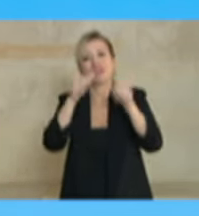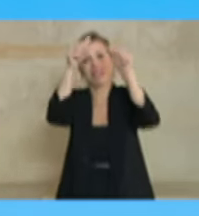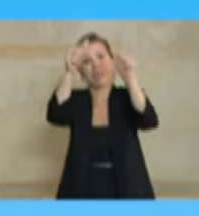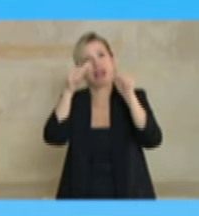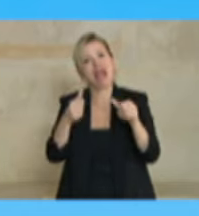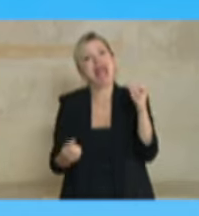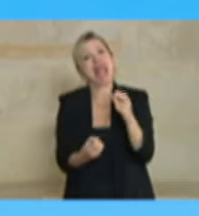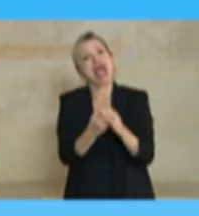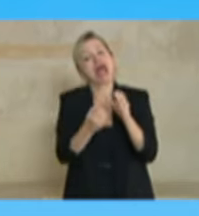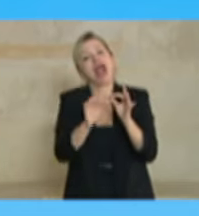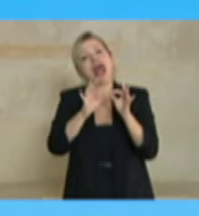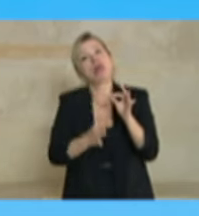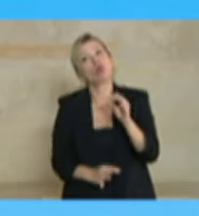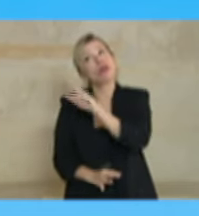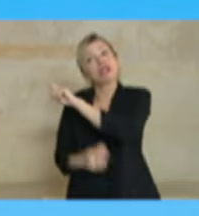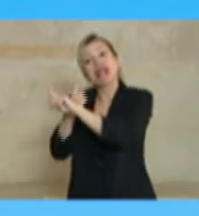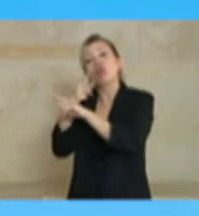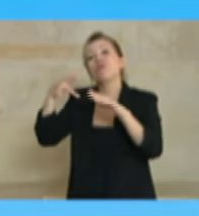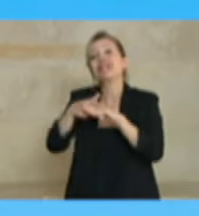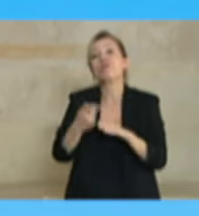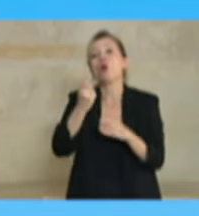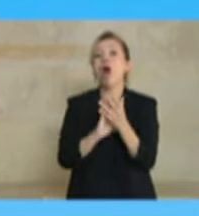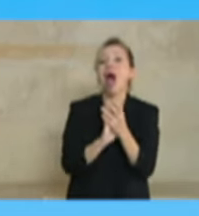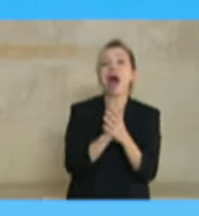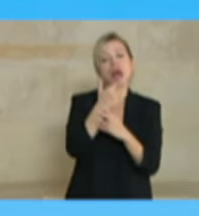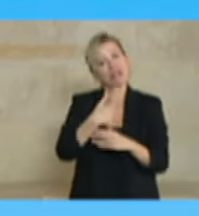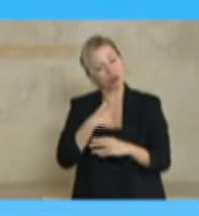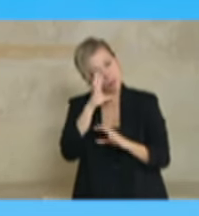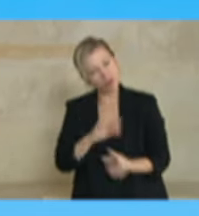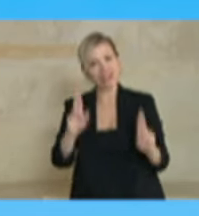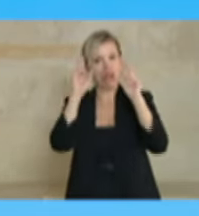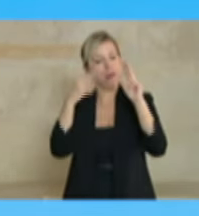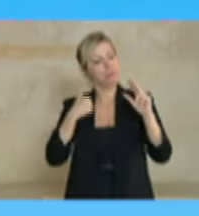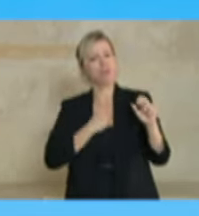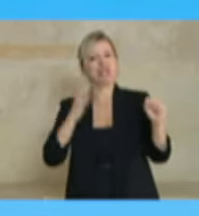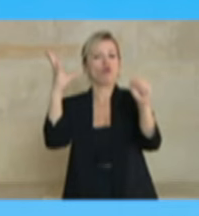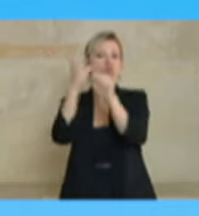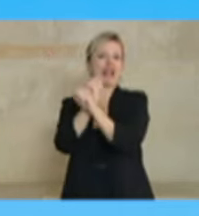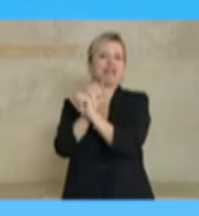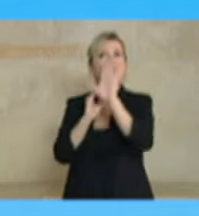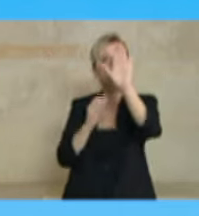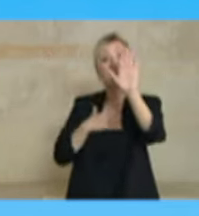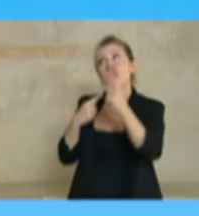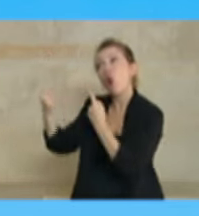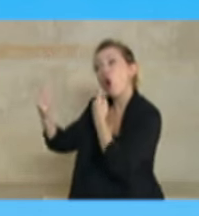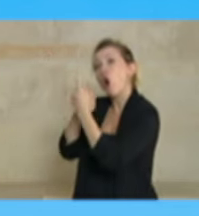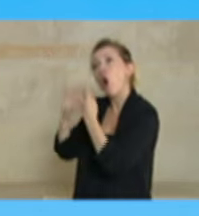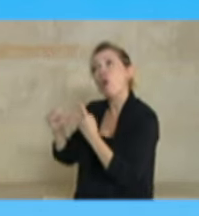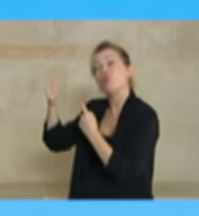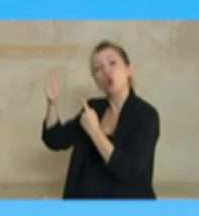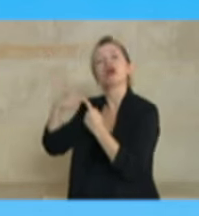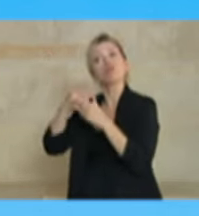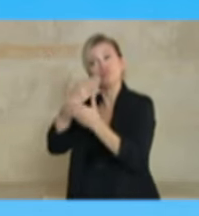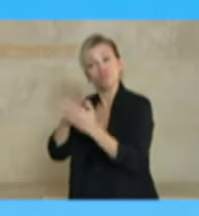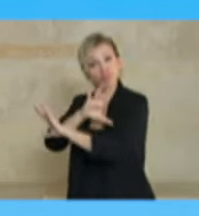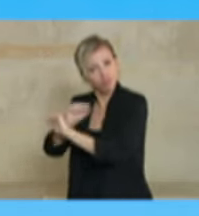διαπραγμάτευση για αξιοποίηση πόρων από το Ταμείο Ανάκαμψης. Είμαι συγκρατημένα αισιόδοξος, όμως θα πετύχουμε το στόχο μας και θα μπορούμε να κάνουμε ένα νέο, πολύ μεγαλύτερο πρόγραμμα